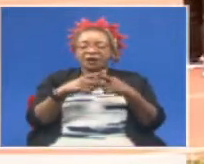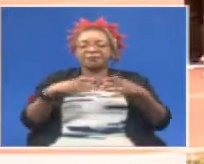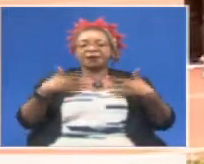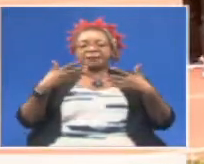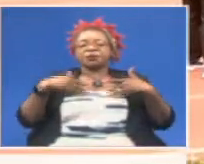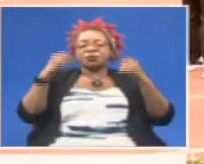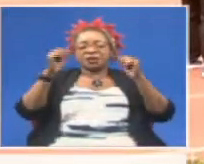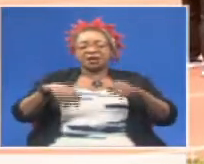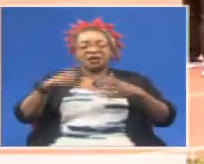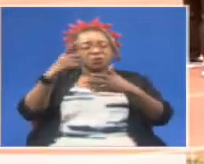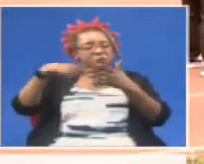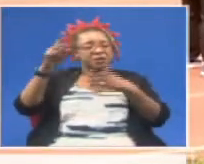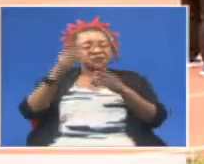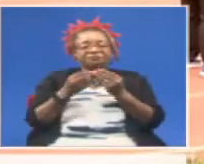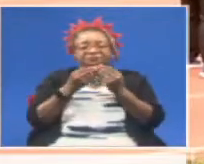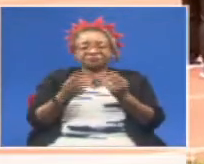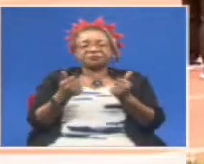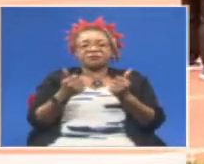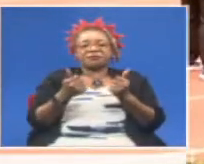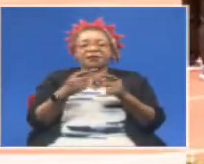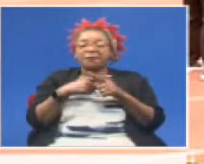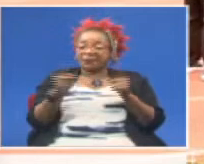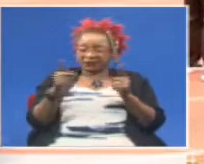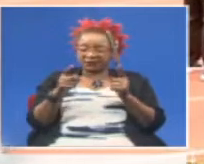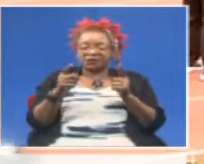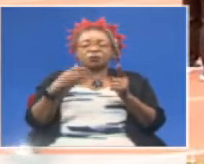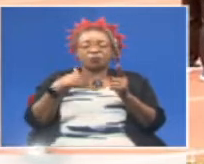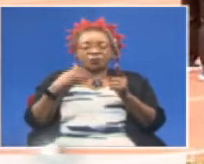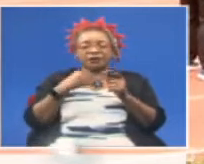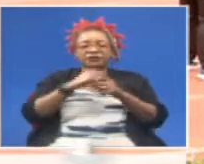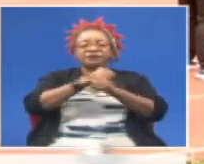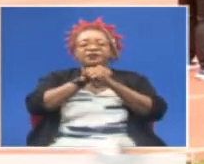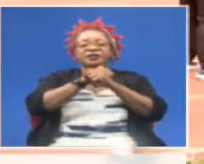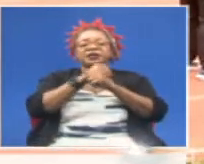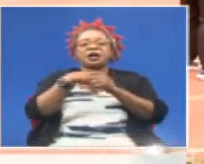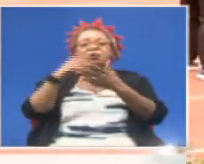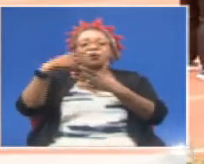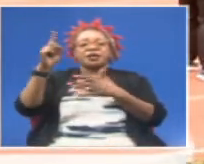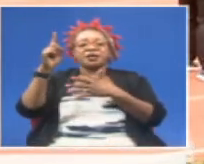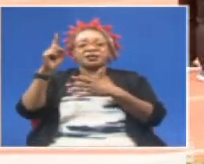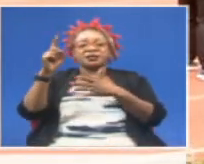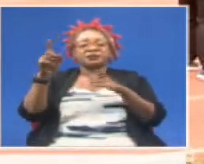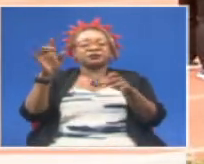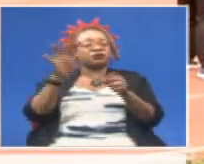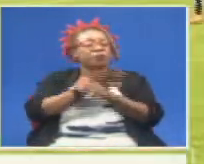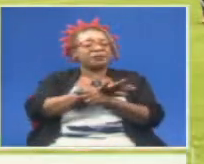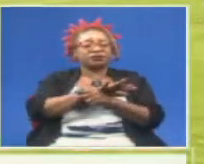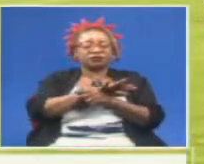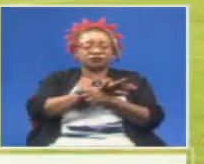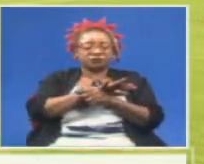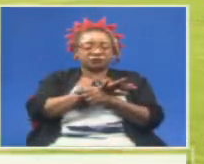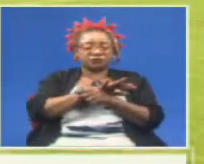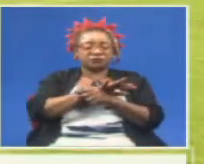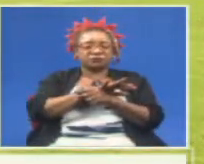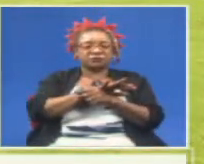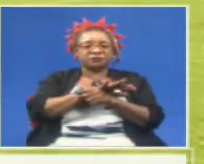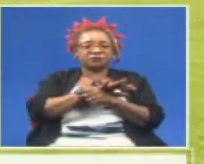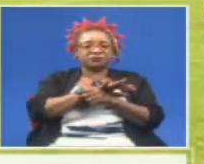pata ushindi tena tutetee. But tunatetea ubingwa wetu, tunatetea. Tena vilivyo. Yeah. Mpira kama